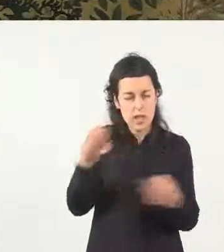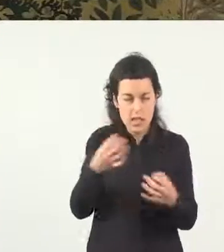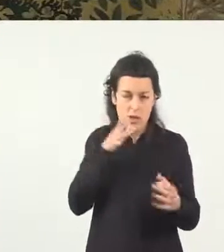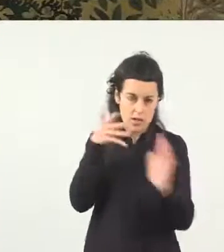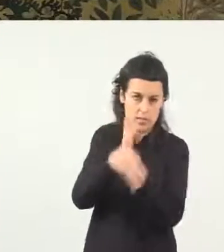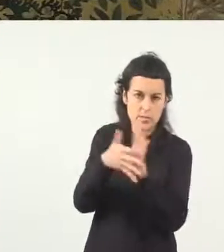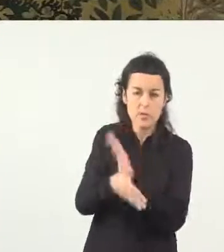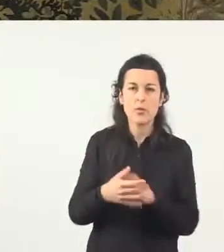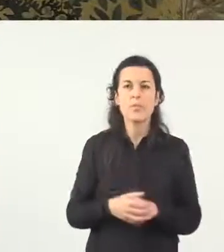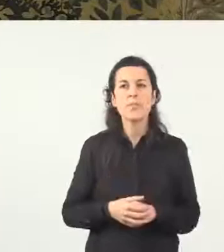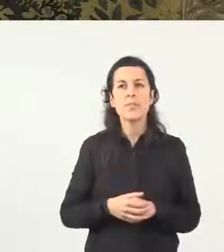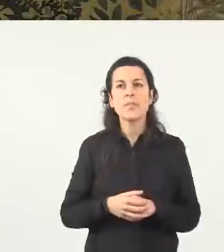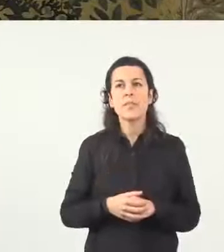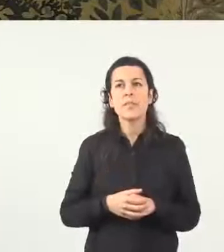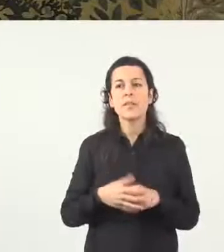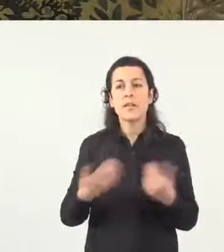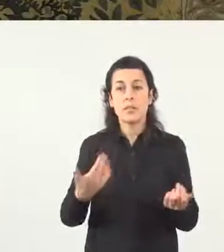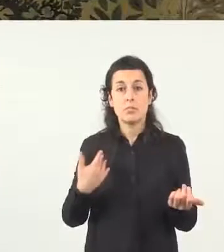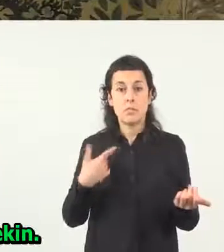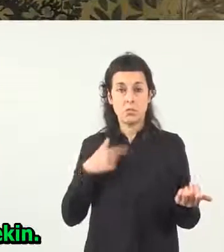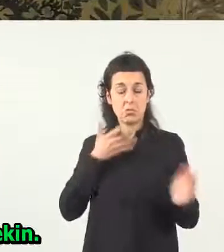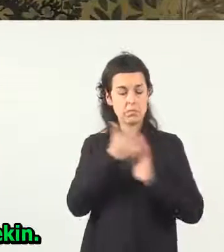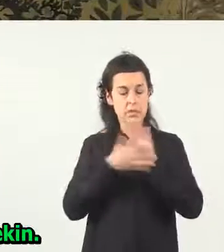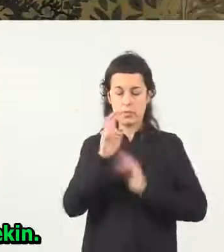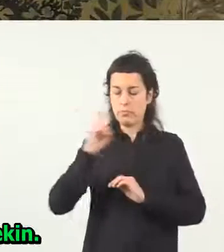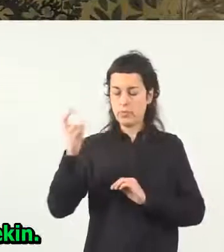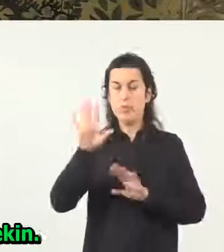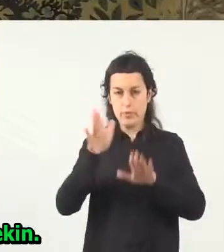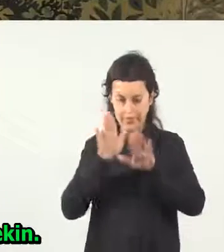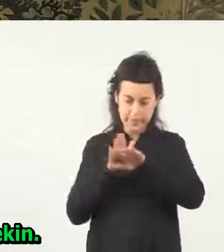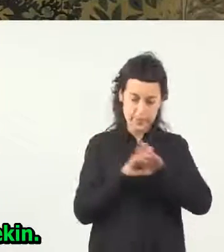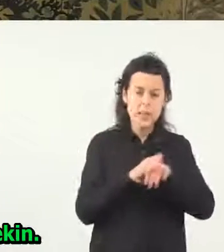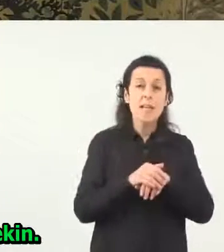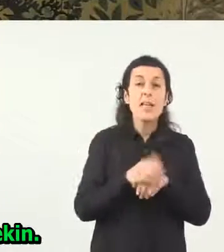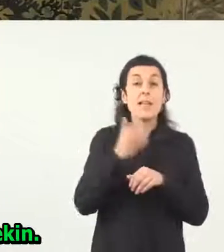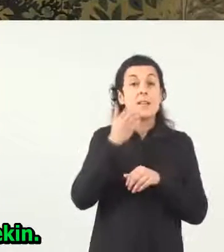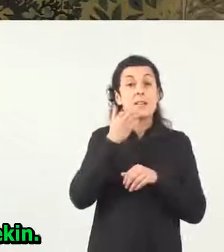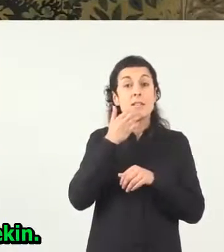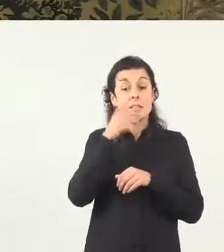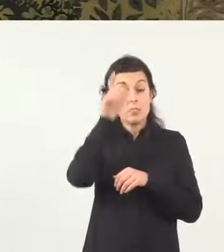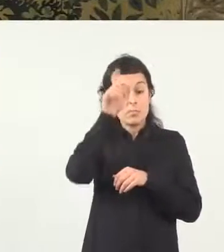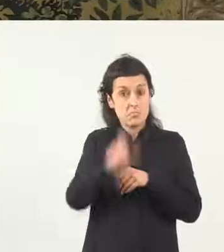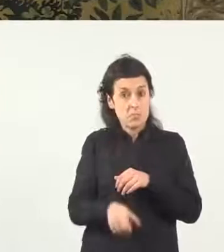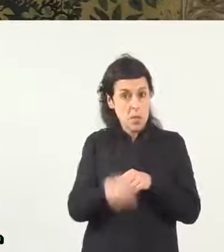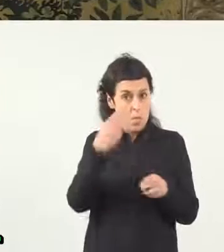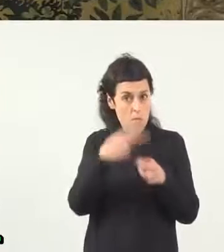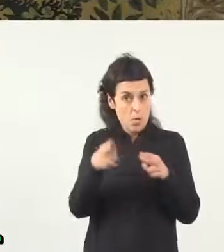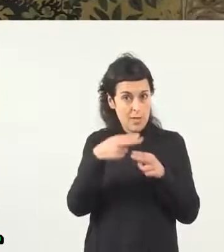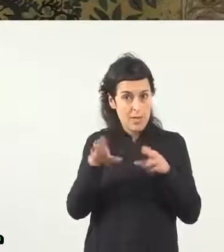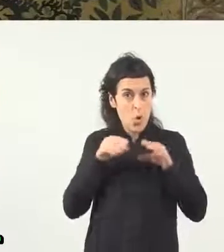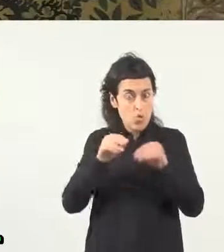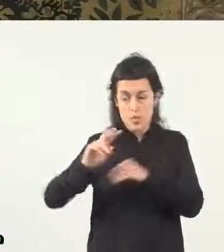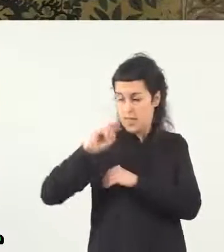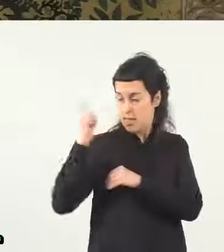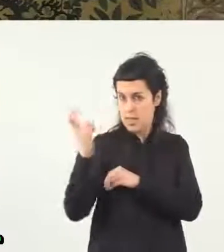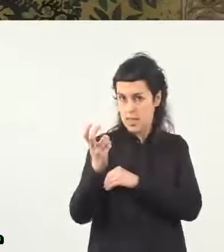hobeto, esan nahi dudana da, klaro, anistasuna esaten dugunean, bueno, batetik, edozein politiko dago pozik itzorrekin.